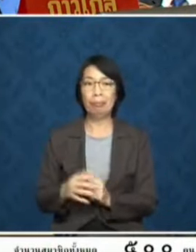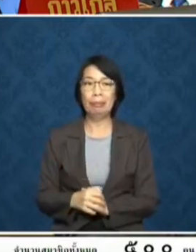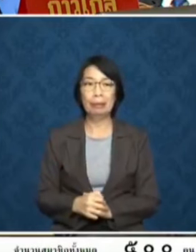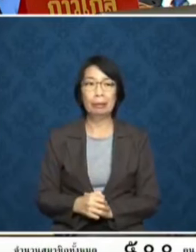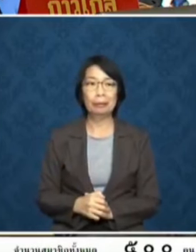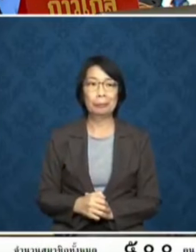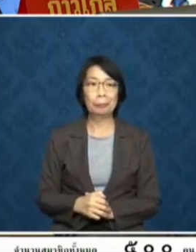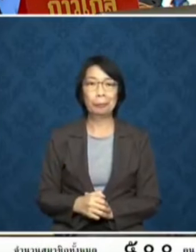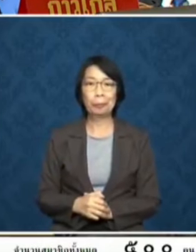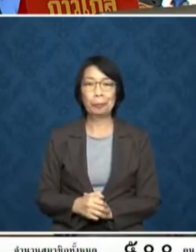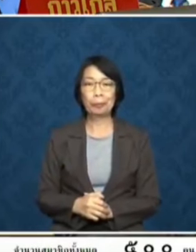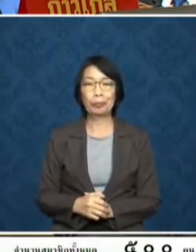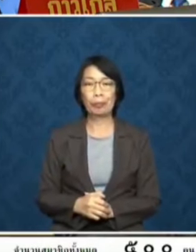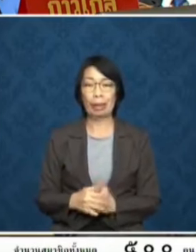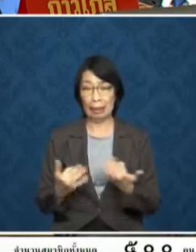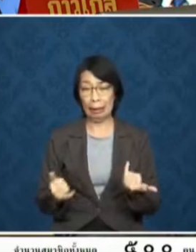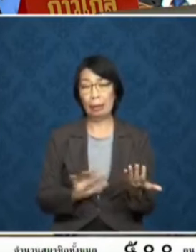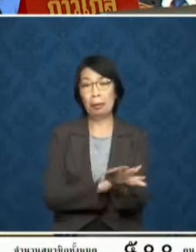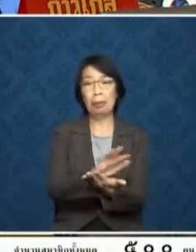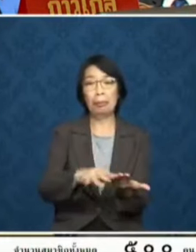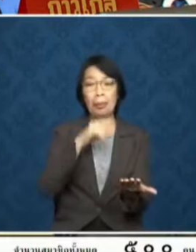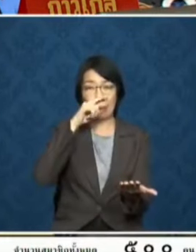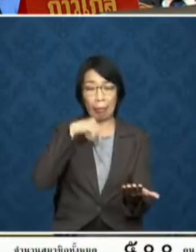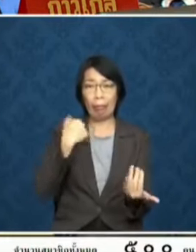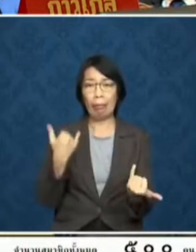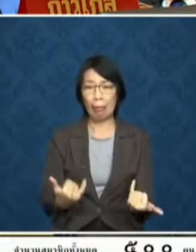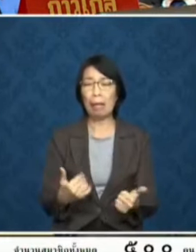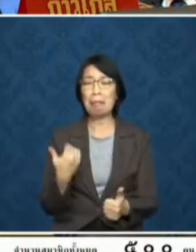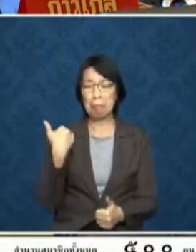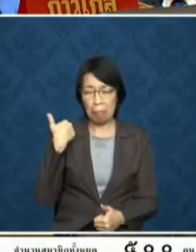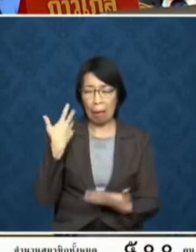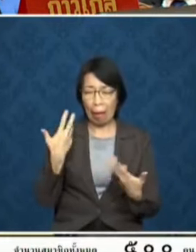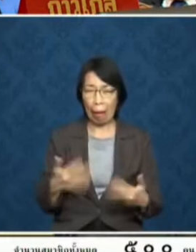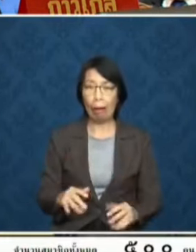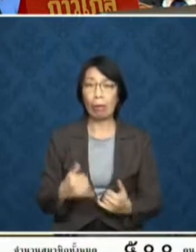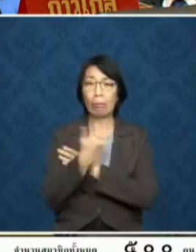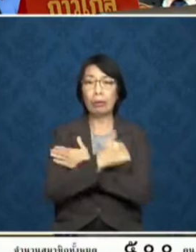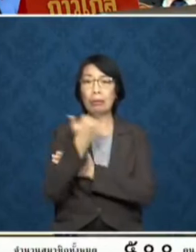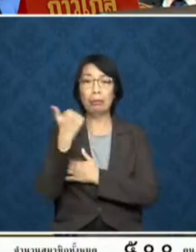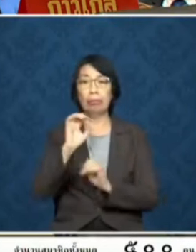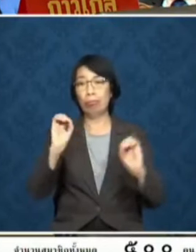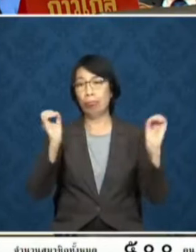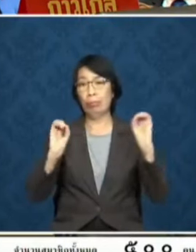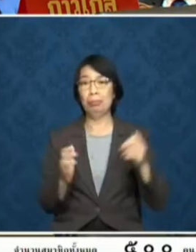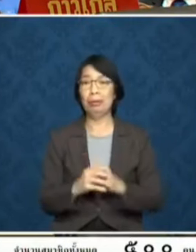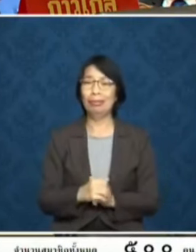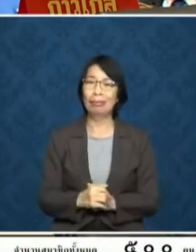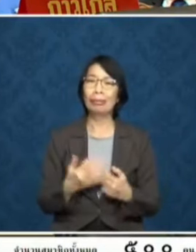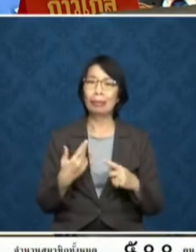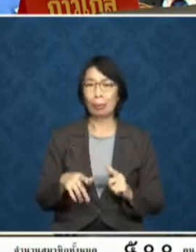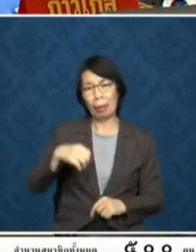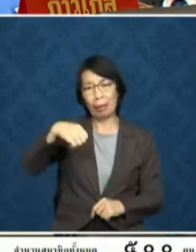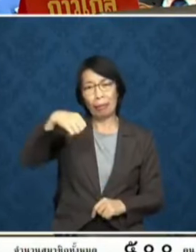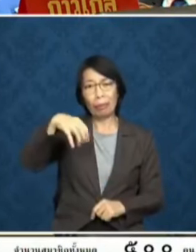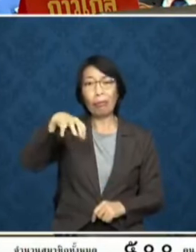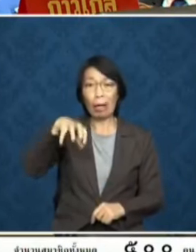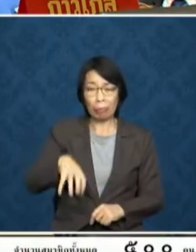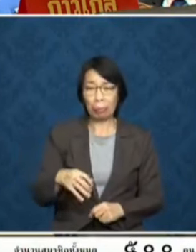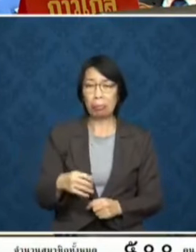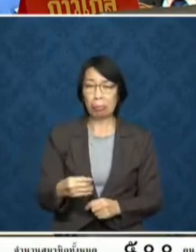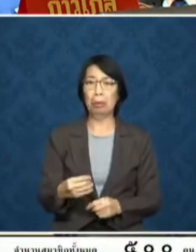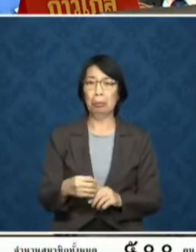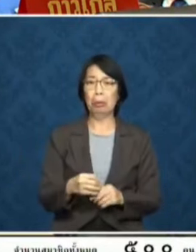นี่คือสิ่งที่ประเทศไทยมีแต่ทุกชาติในโลกไม่มีค่ะคือการที่กิจการสวัสดิการไฟฟ้าเนี่ยได้ขยายธุรกิจออกไปคร